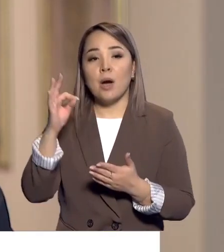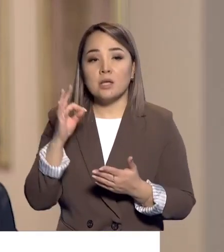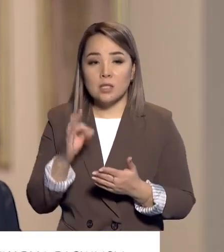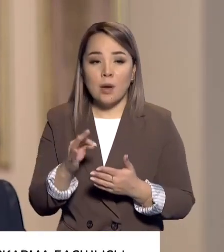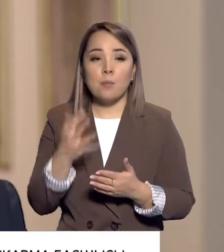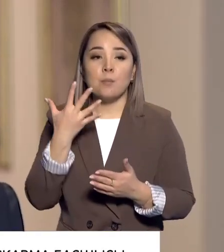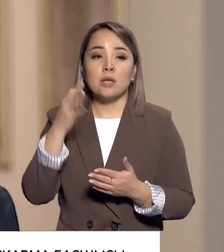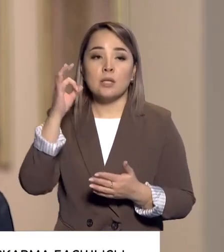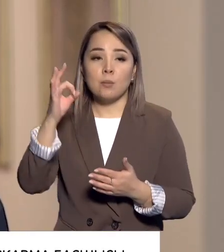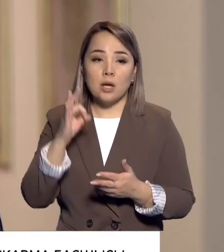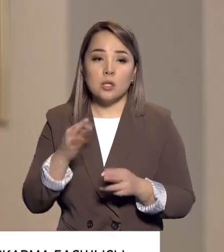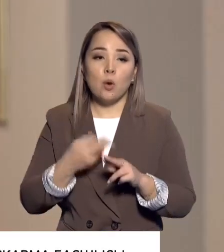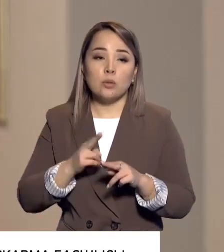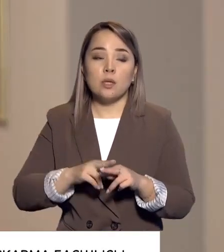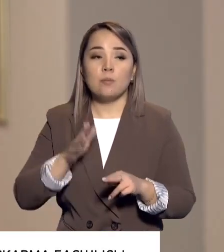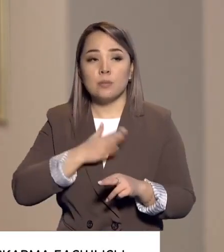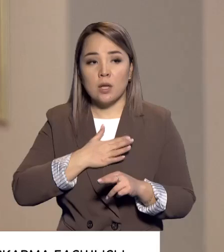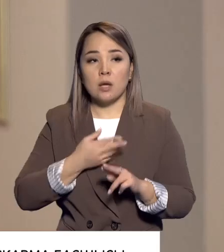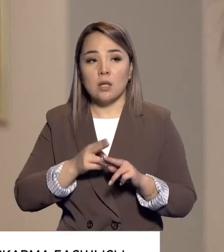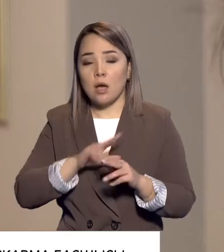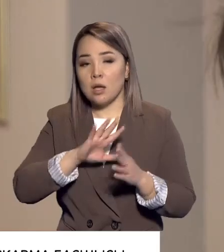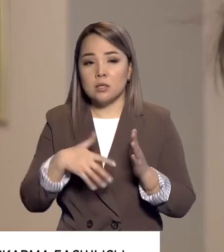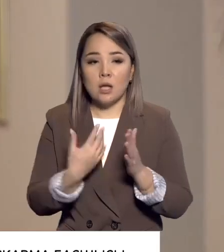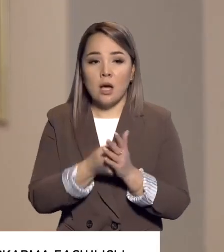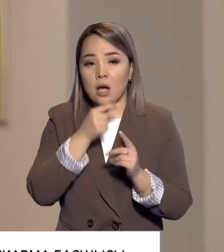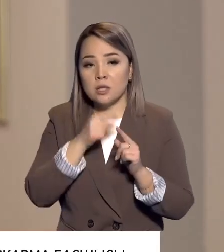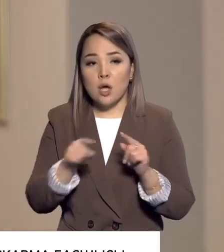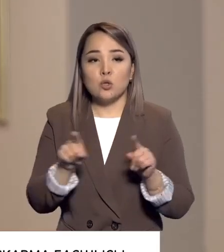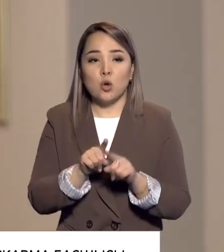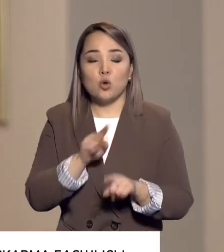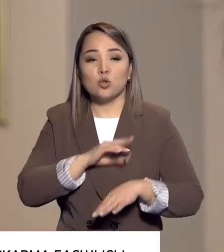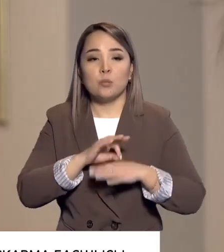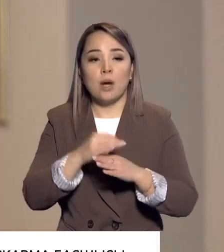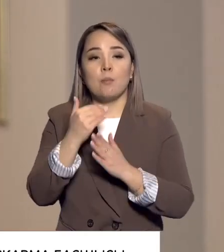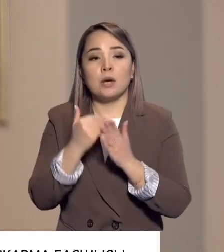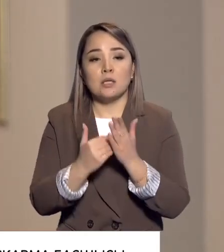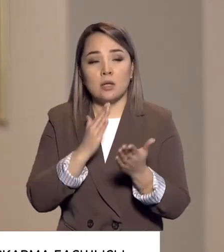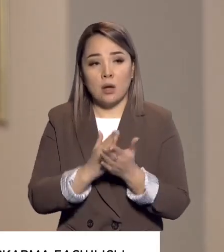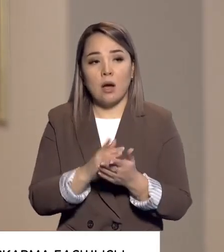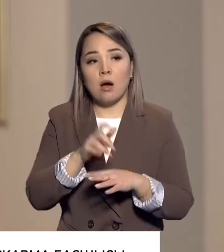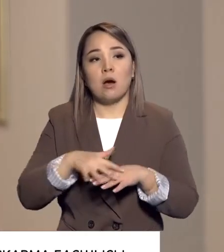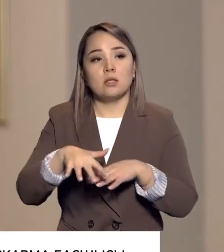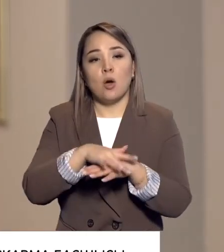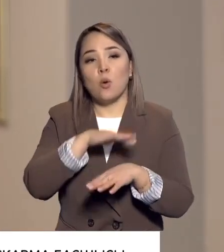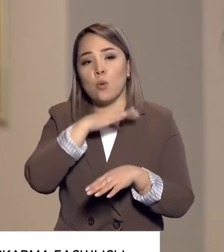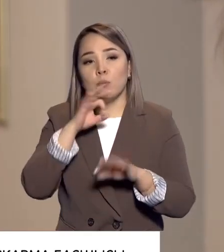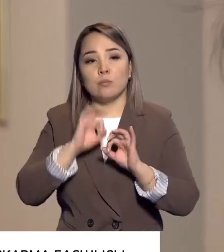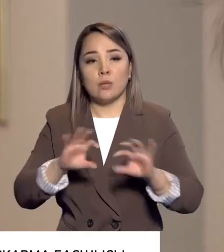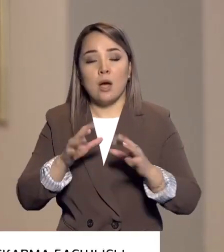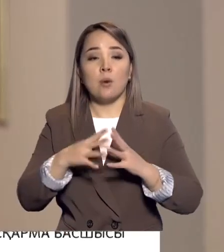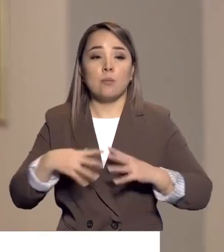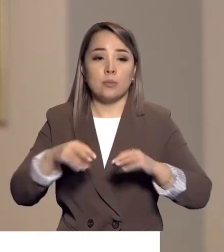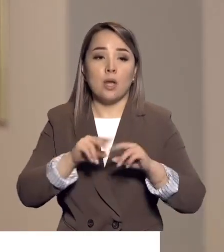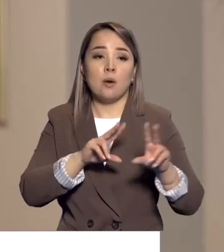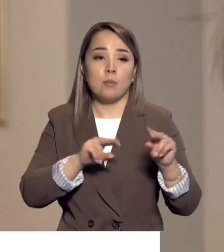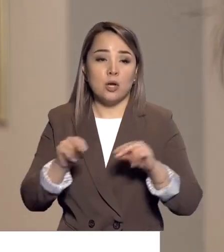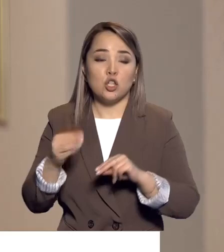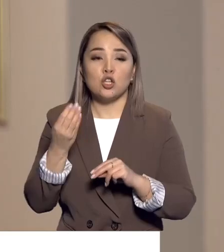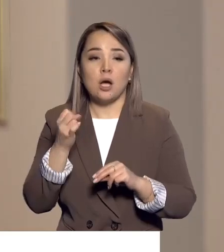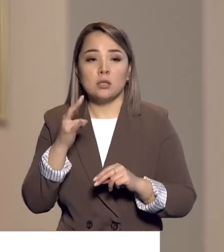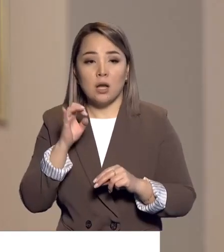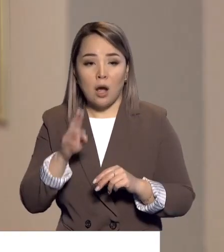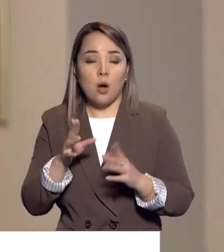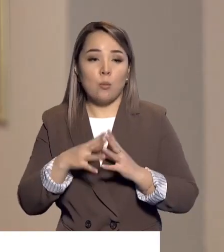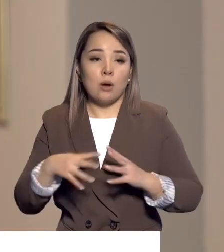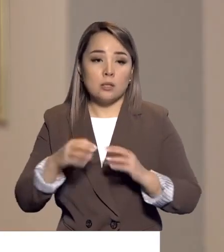және 5% ол бізде осы кезге дейін жұмыс жасап келген бағдарламалар. Халық көп айтады, бақытты отбасы бағдарламасы, шаңырақ